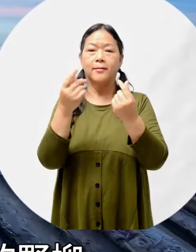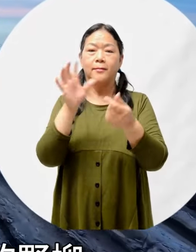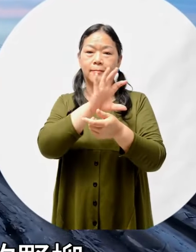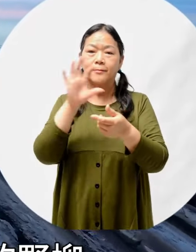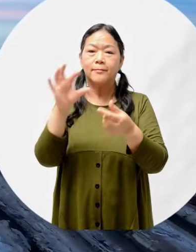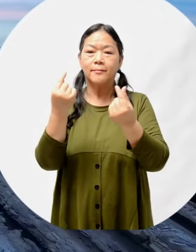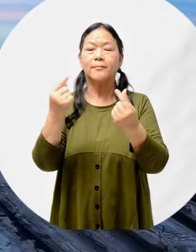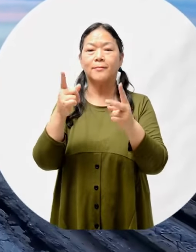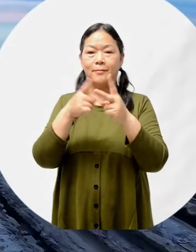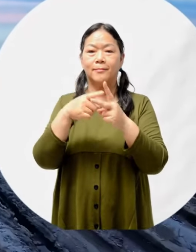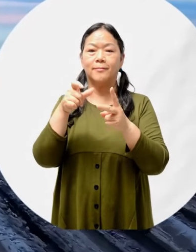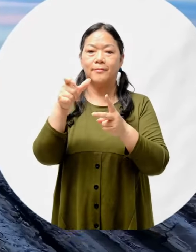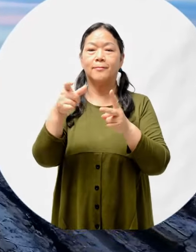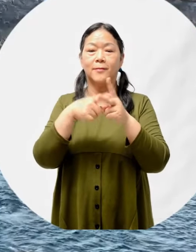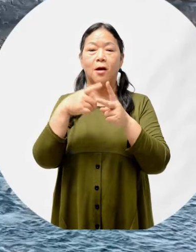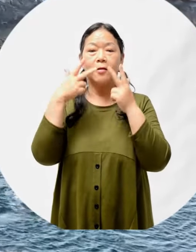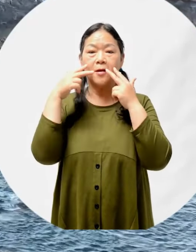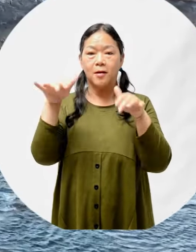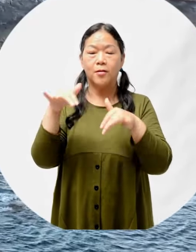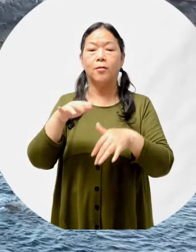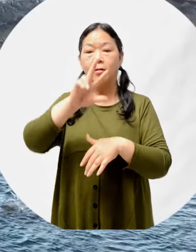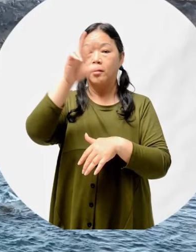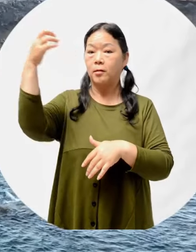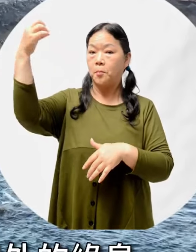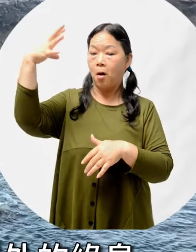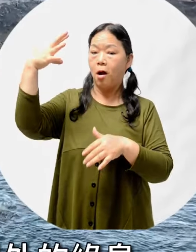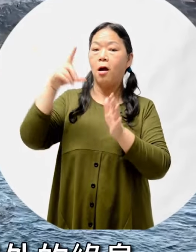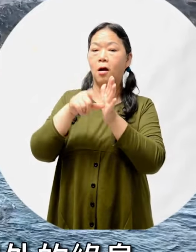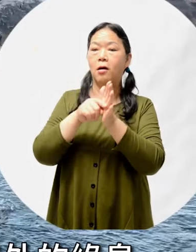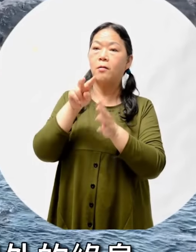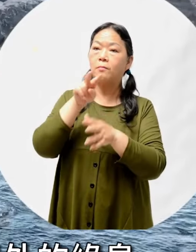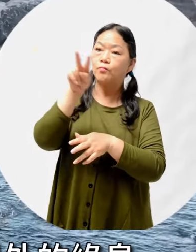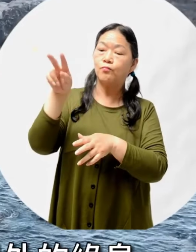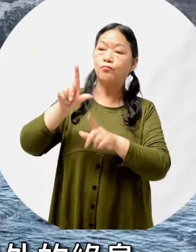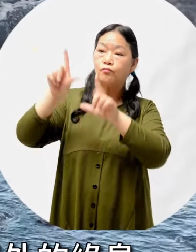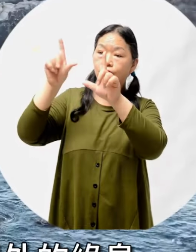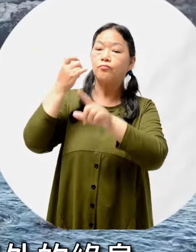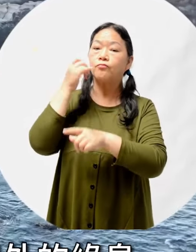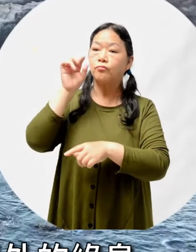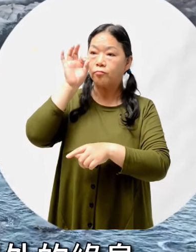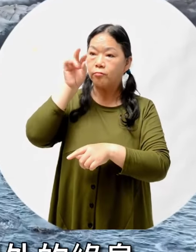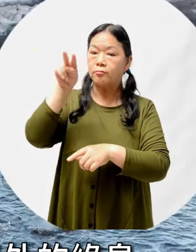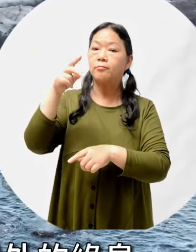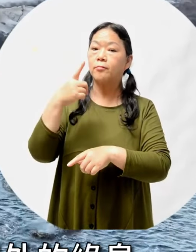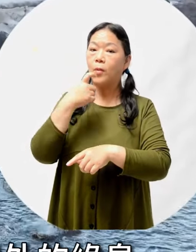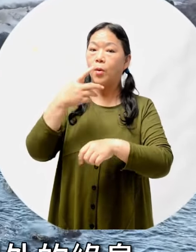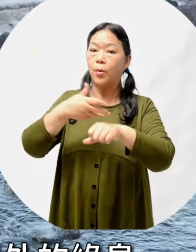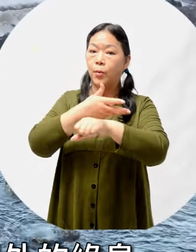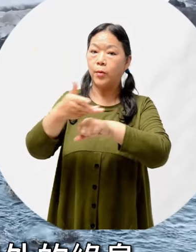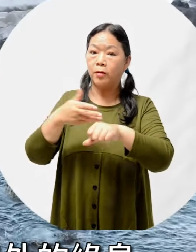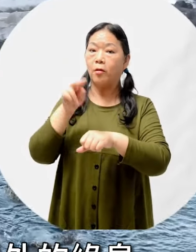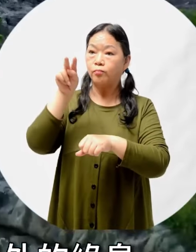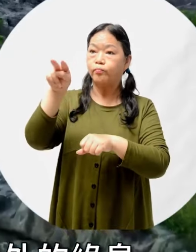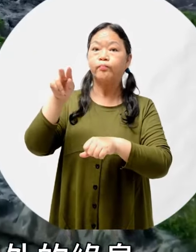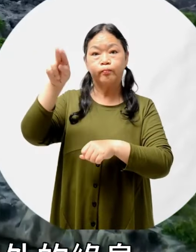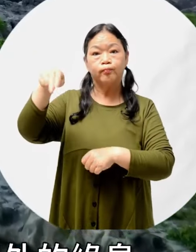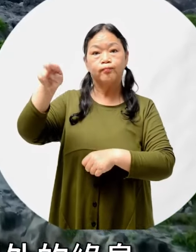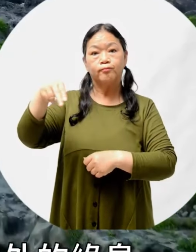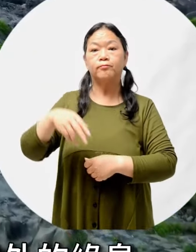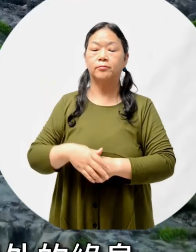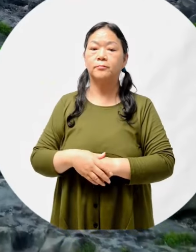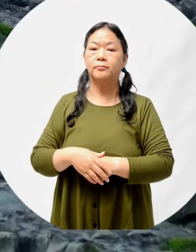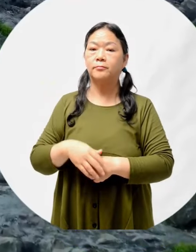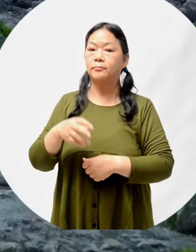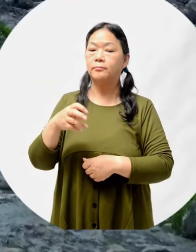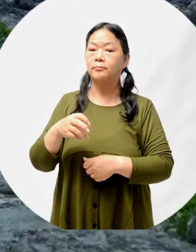野柳，因而得名小野柳。天气晴朗时，遥望东边，还可以清楚看到32公里外的